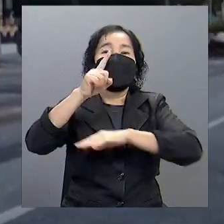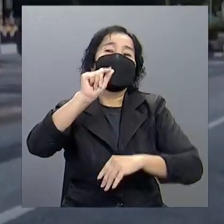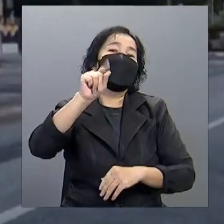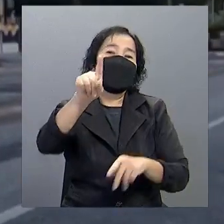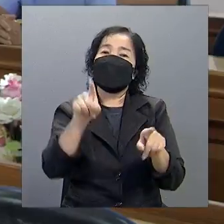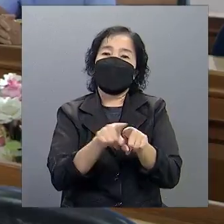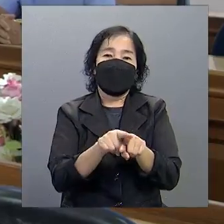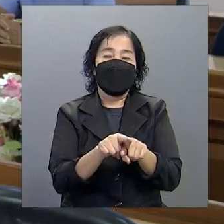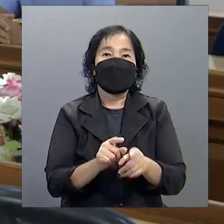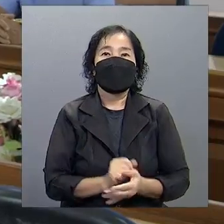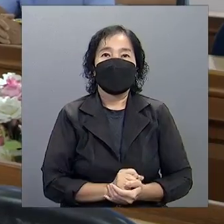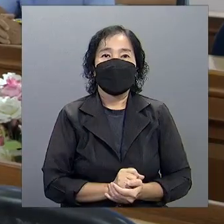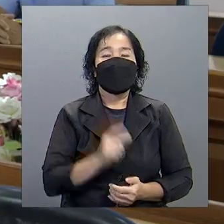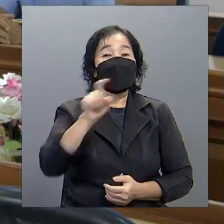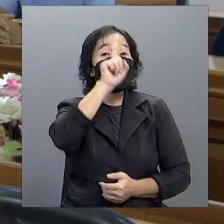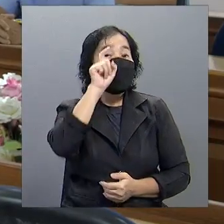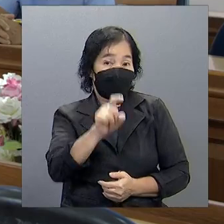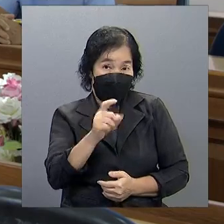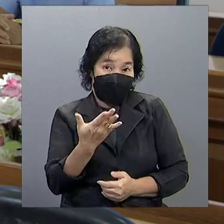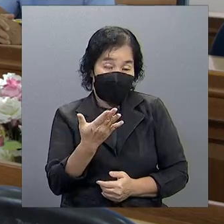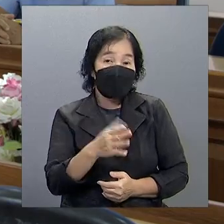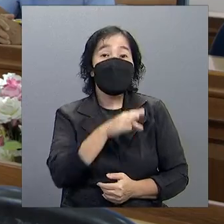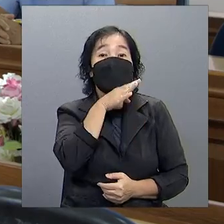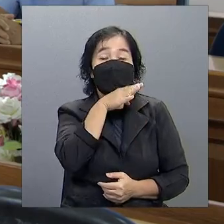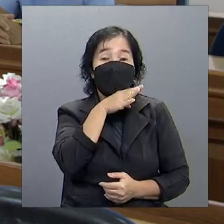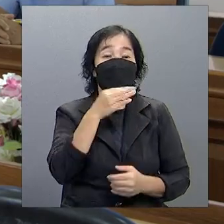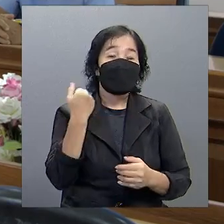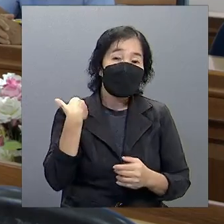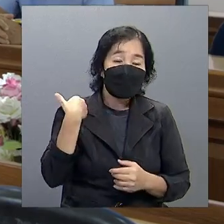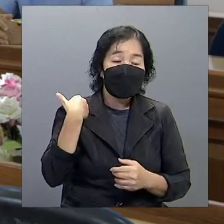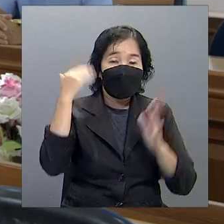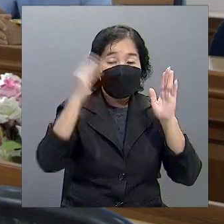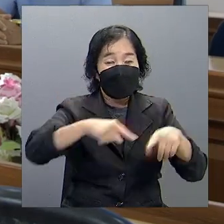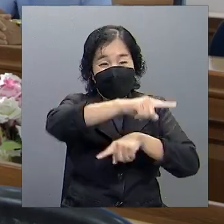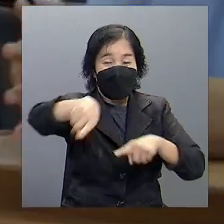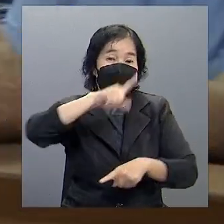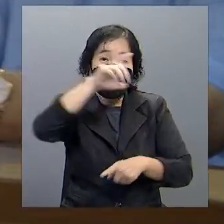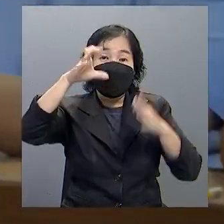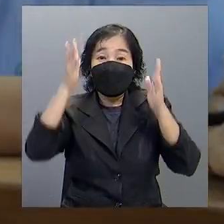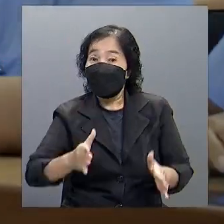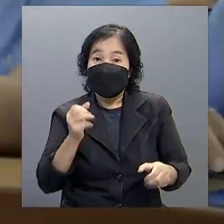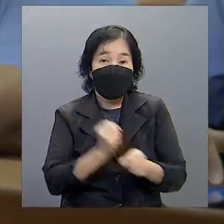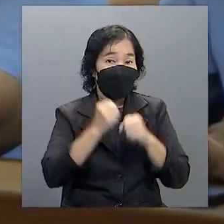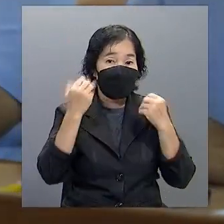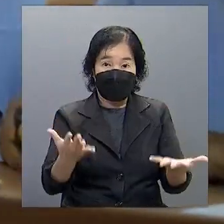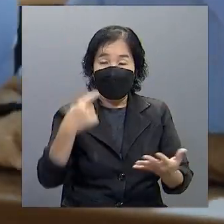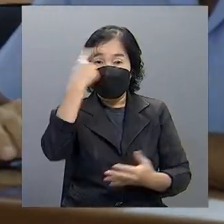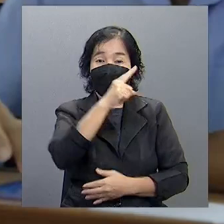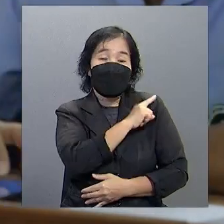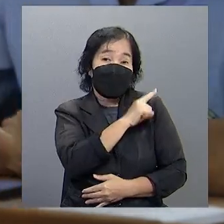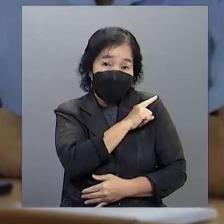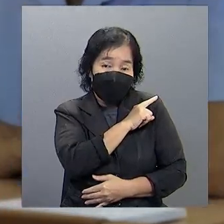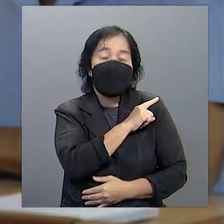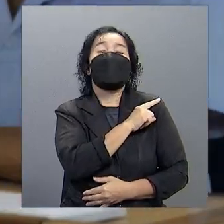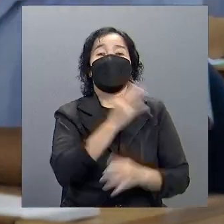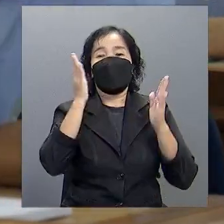คำถามคือแล้วถ้าต้องตามติดชีวิตและอาการของผู้คนนับร้อยใครจะเป็นผู้ลงพื้นที่คำตอบก็คือเจ้าหน้าที่สาธ